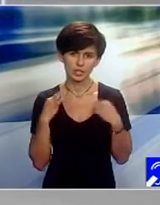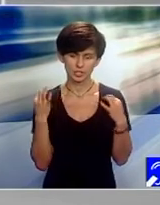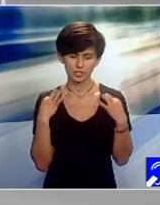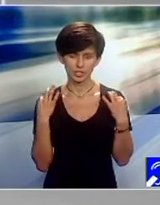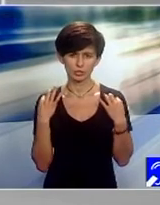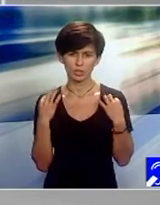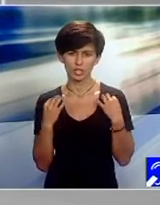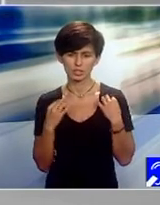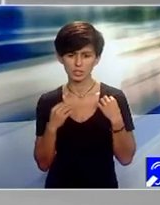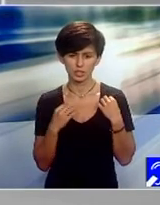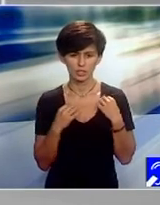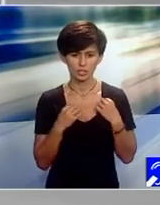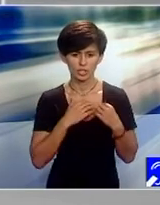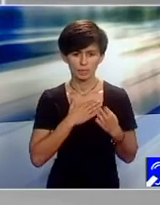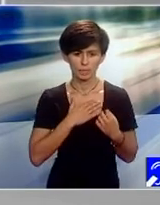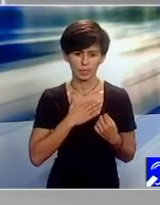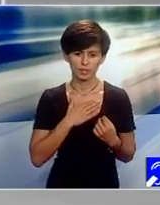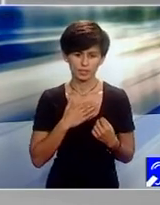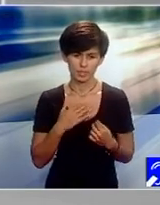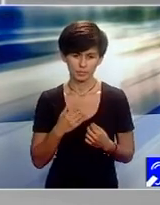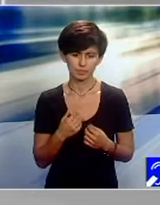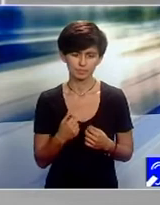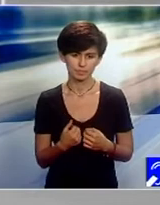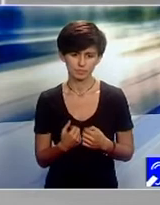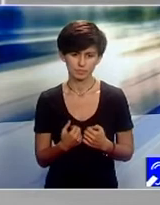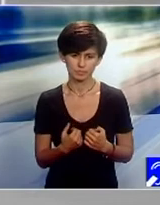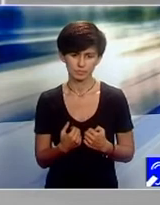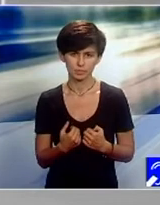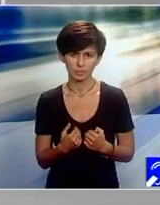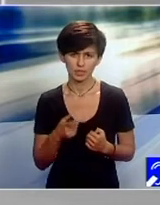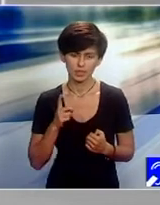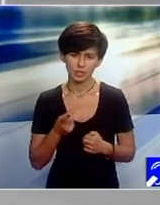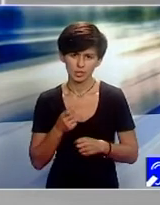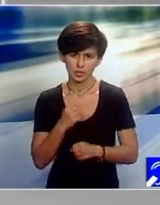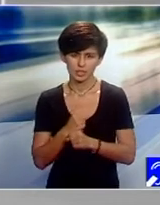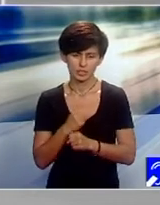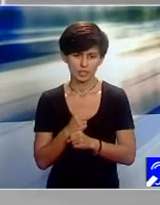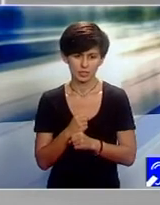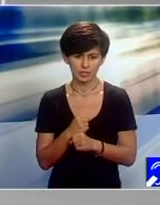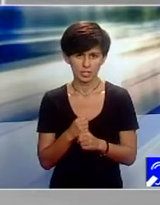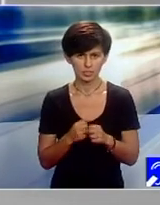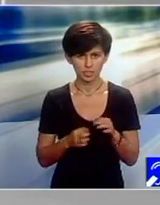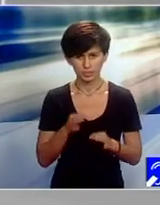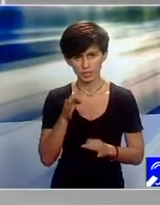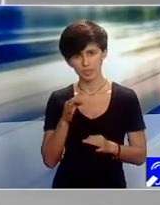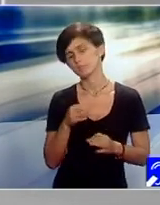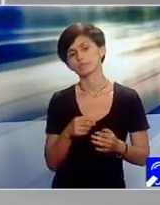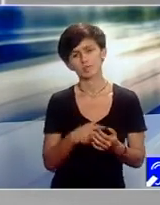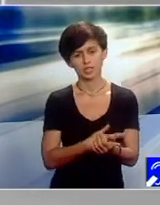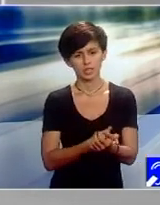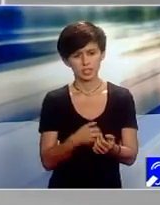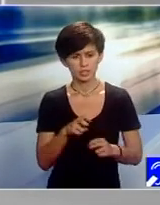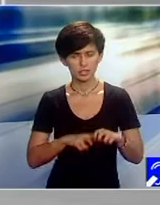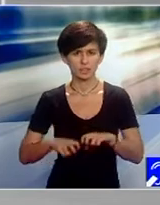Și mai avem, cum zicea și doamna Telcean, să ne facem periodic analize medicale, controle